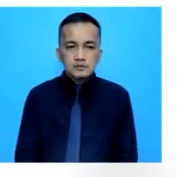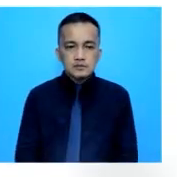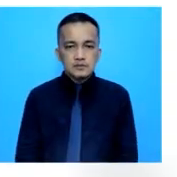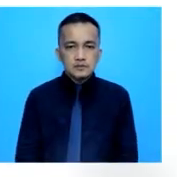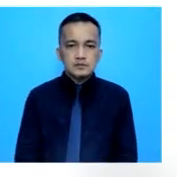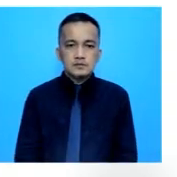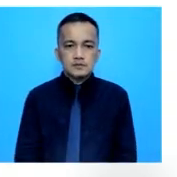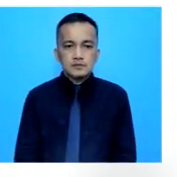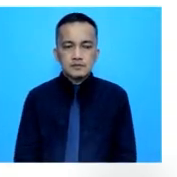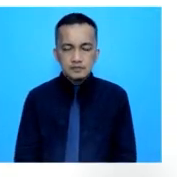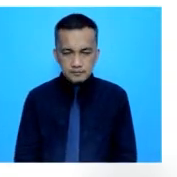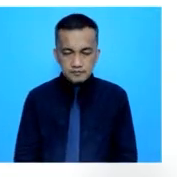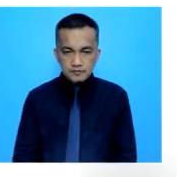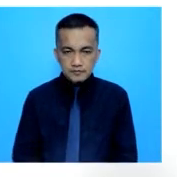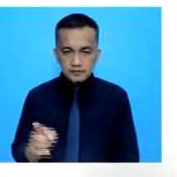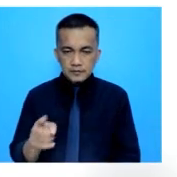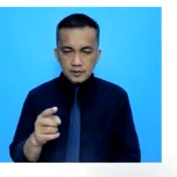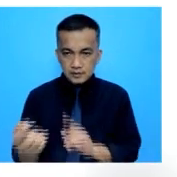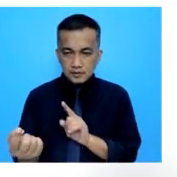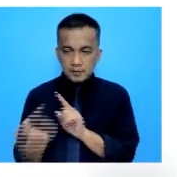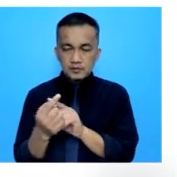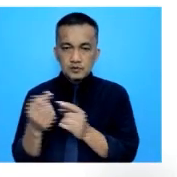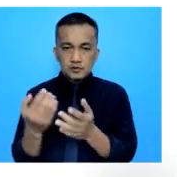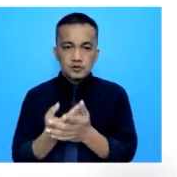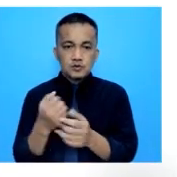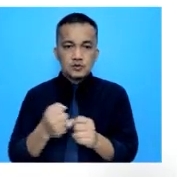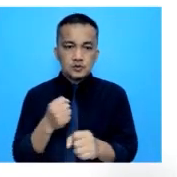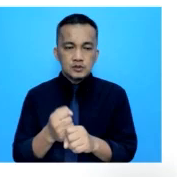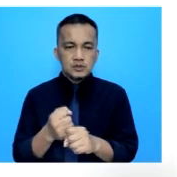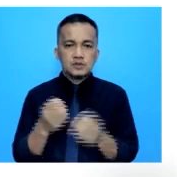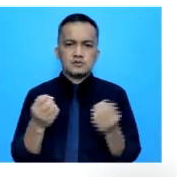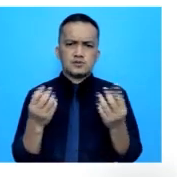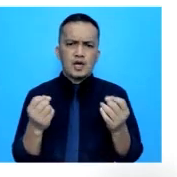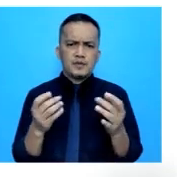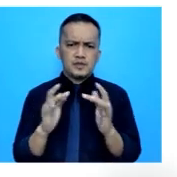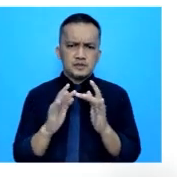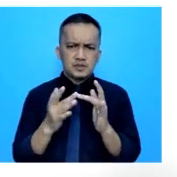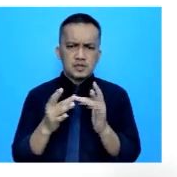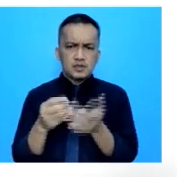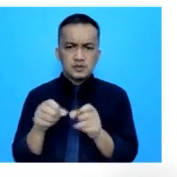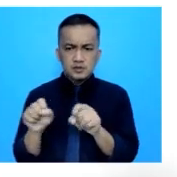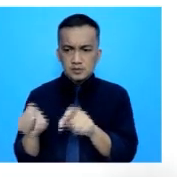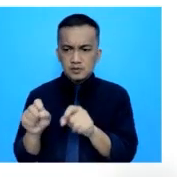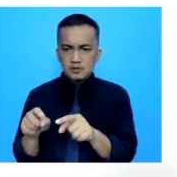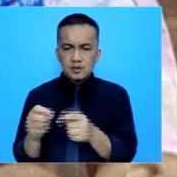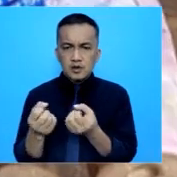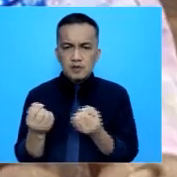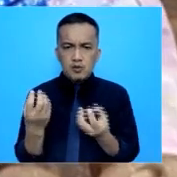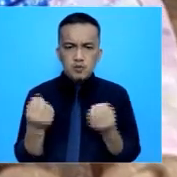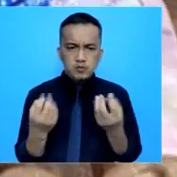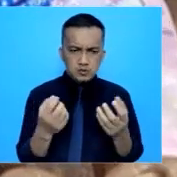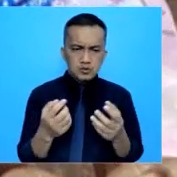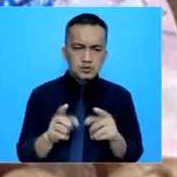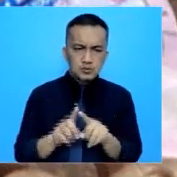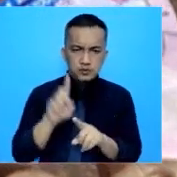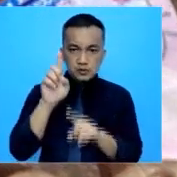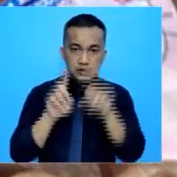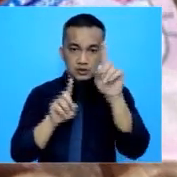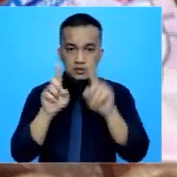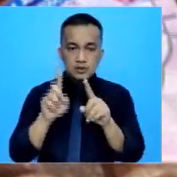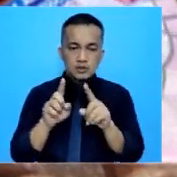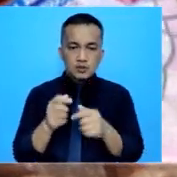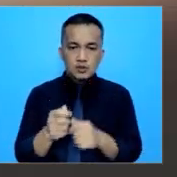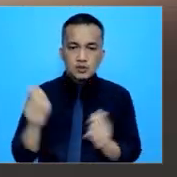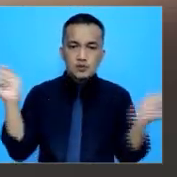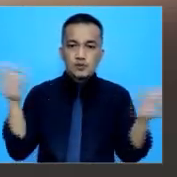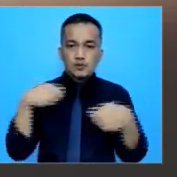Tatlong araw bago ang salubong sa bagong taon, naglipa na sa social media ang mga nagbebenta ng paputok at pailaw, may quitis, loses at